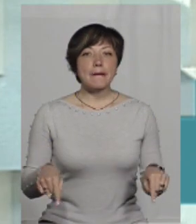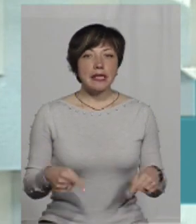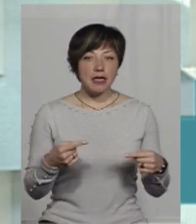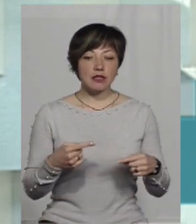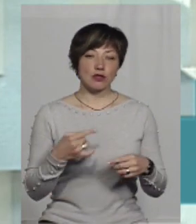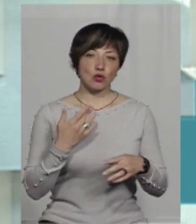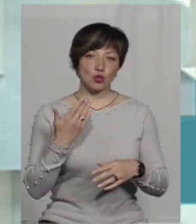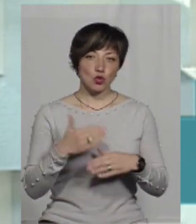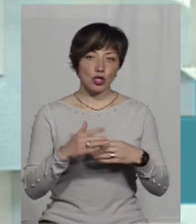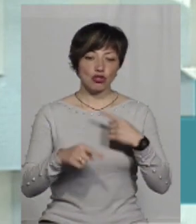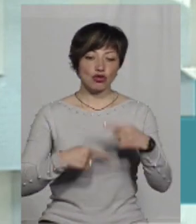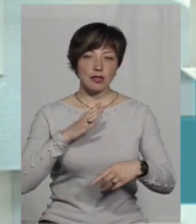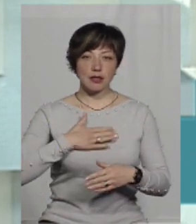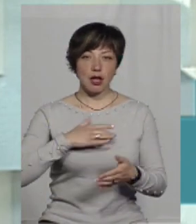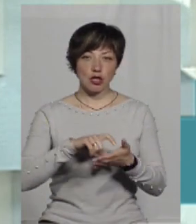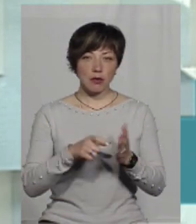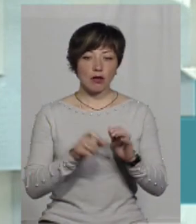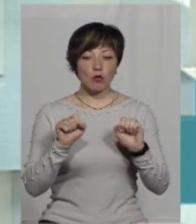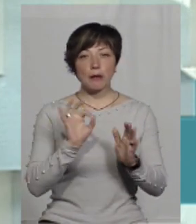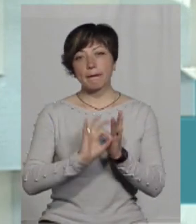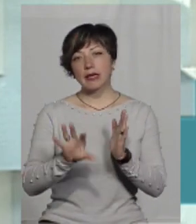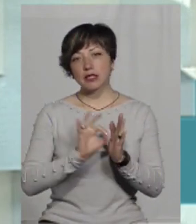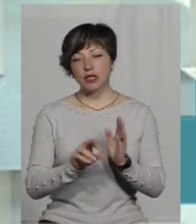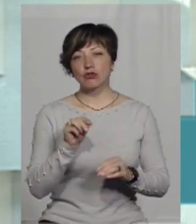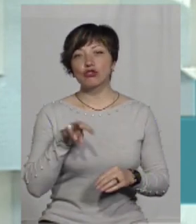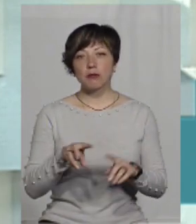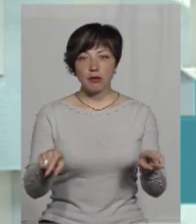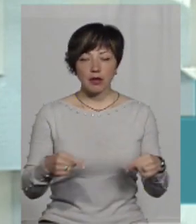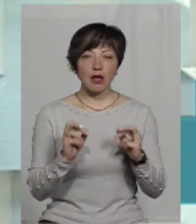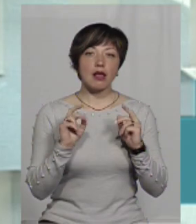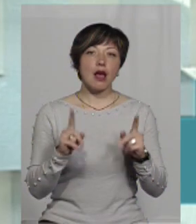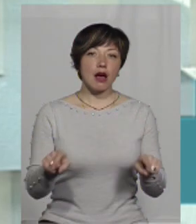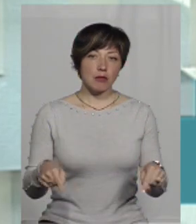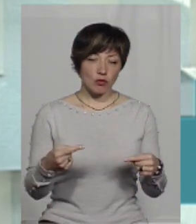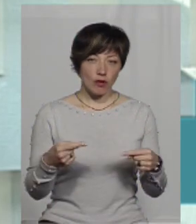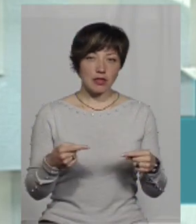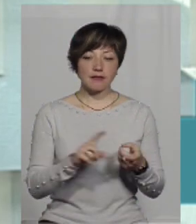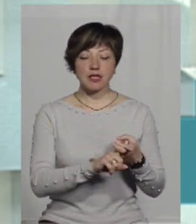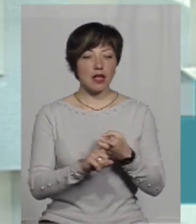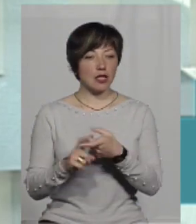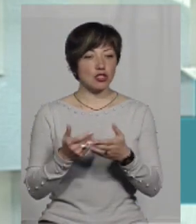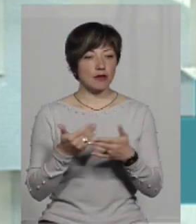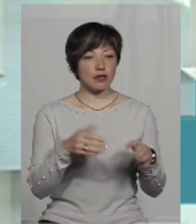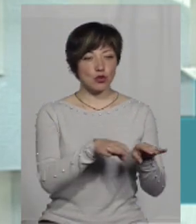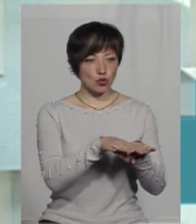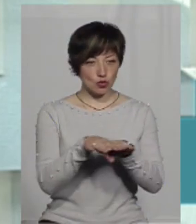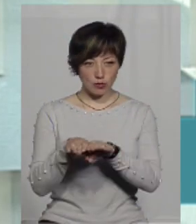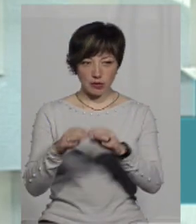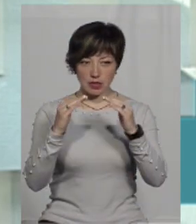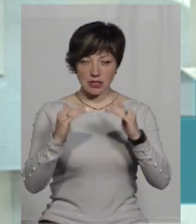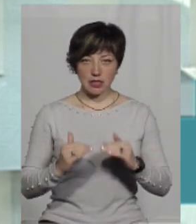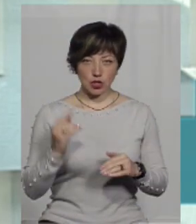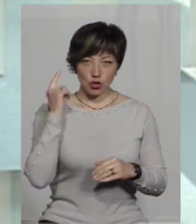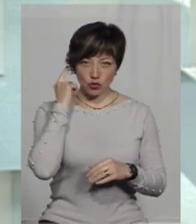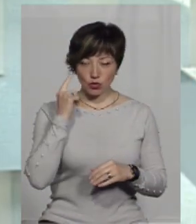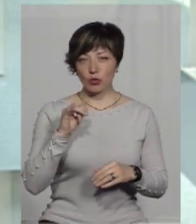Реабілітація вже йде через наш кабінет, тому що ми можемо підказати, чим реабілітувати, як реабілітувати. Залежить вже від ступеня зниження